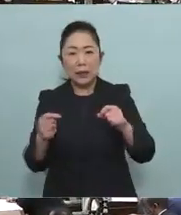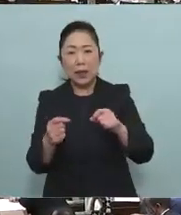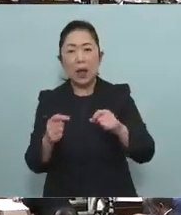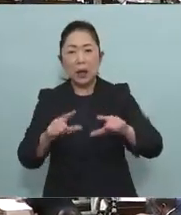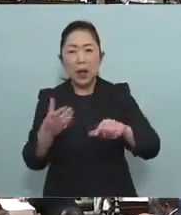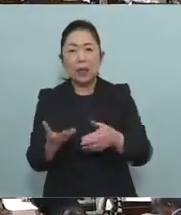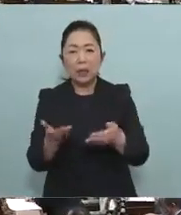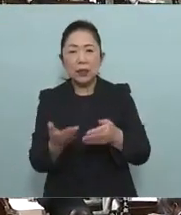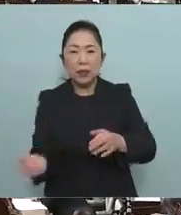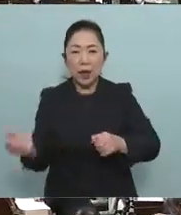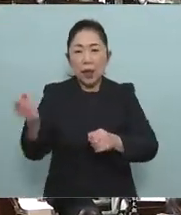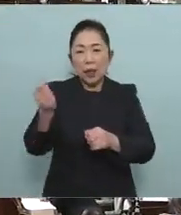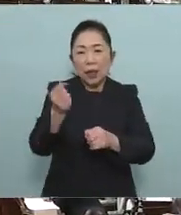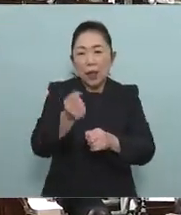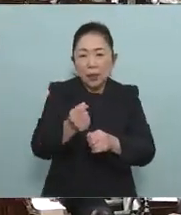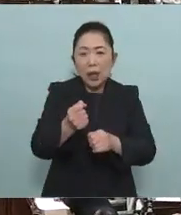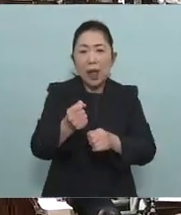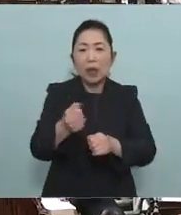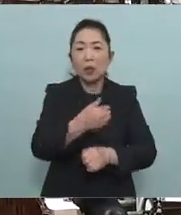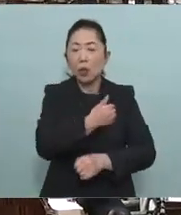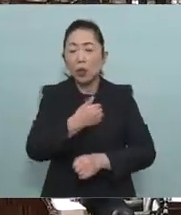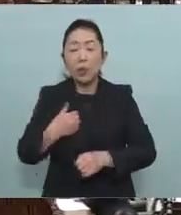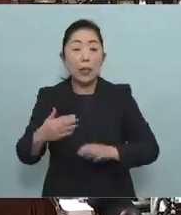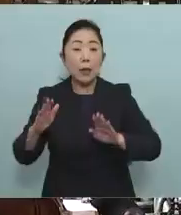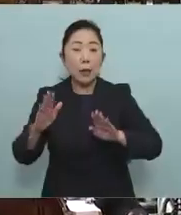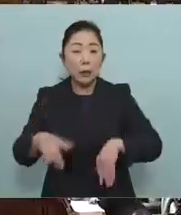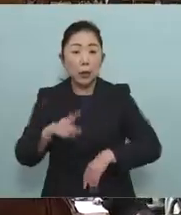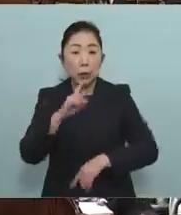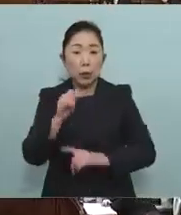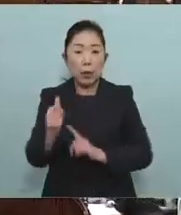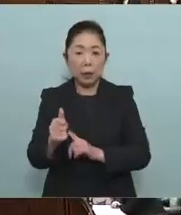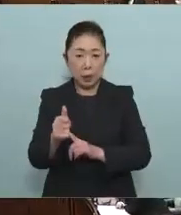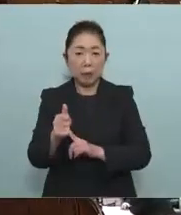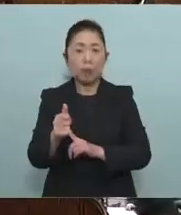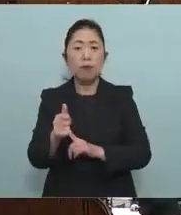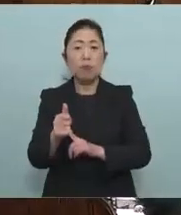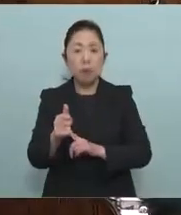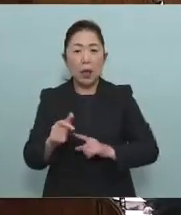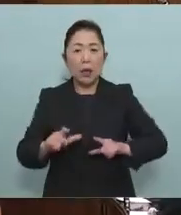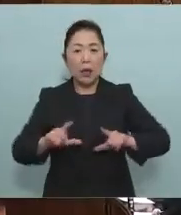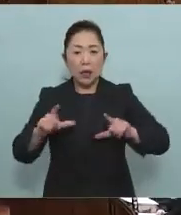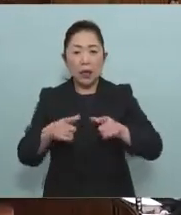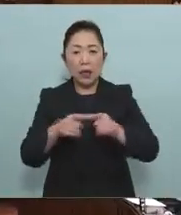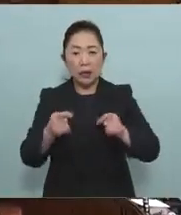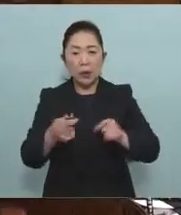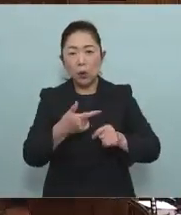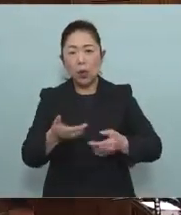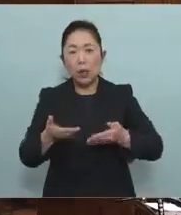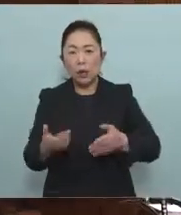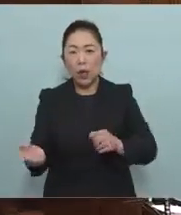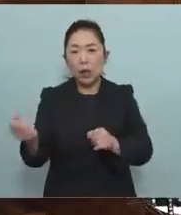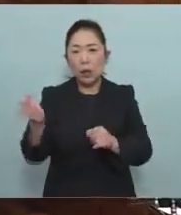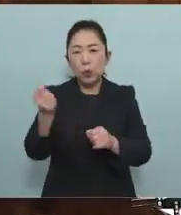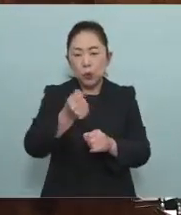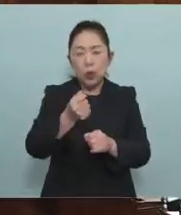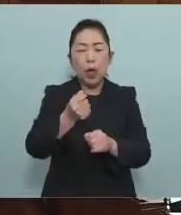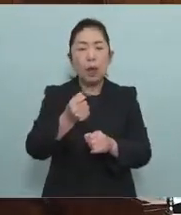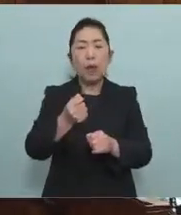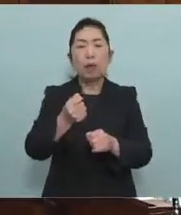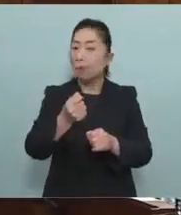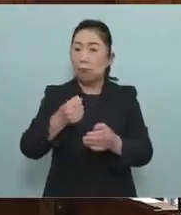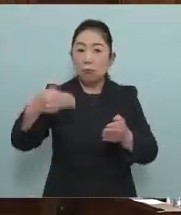も立ち上がることができましたと述べておられますが、東日本大震災からの復興はまだ完了形ではあり